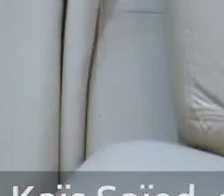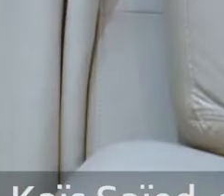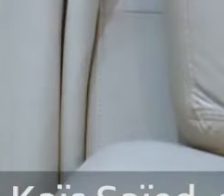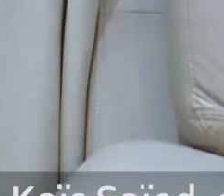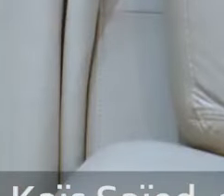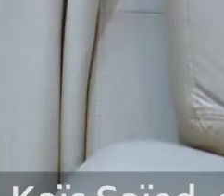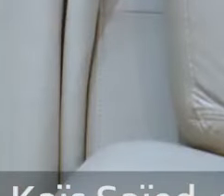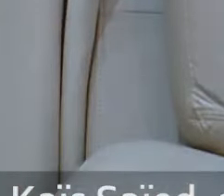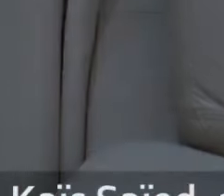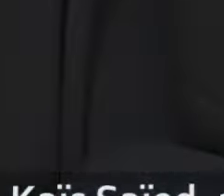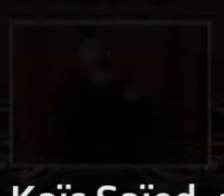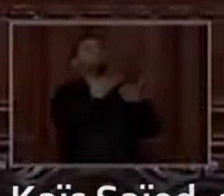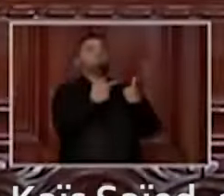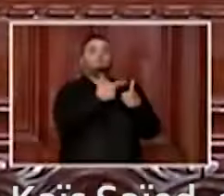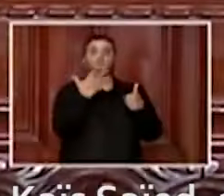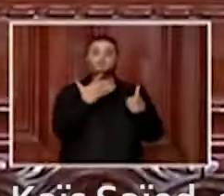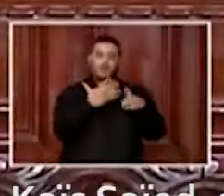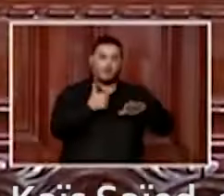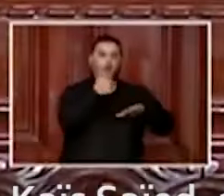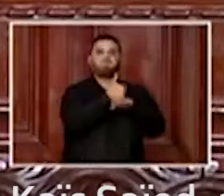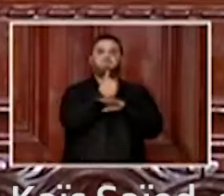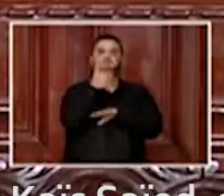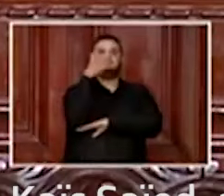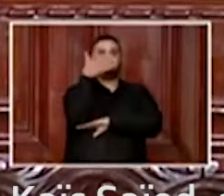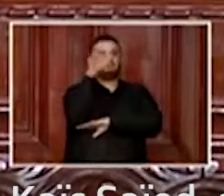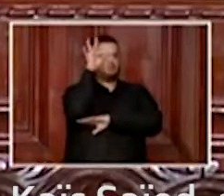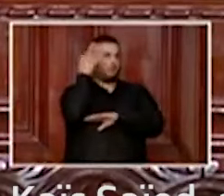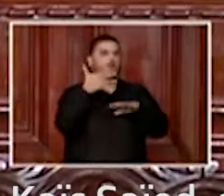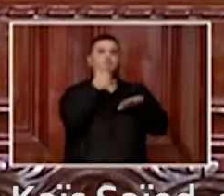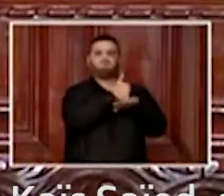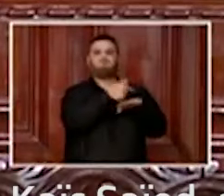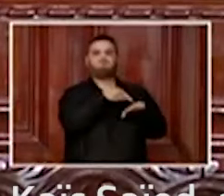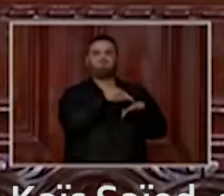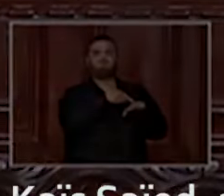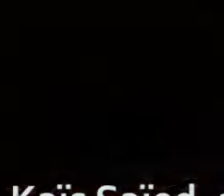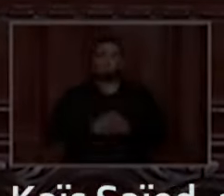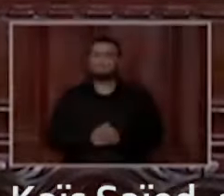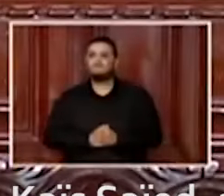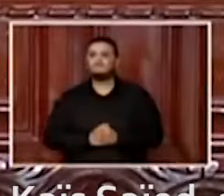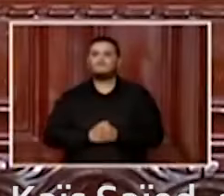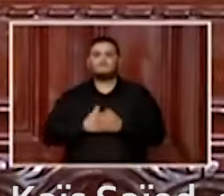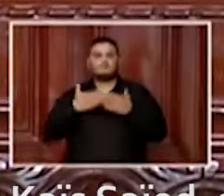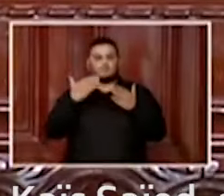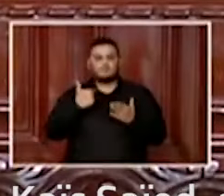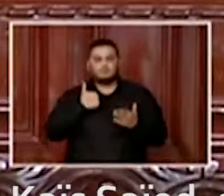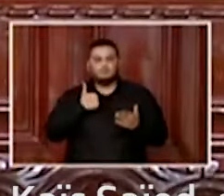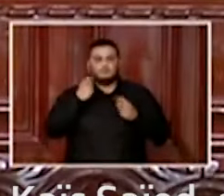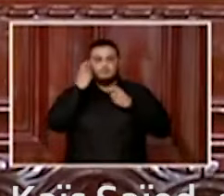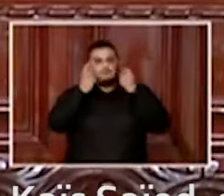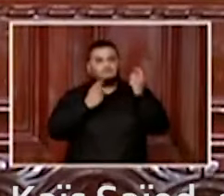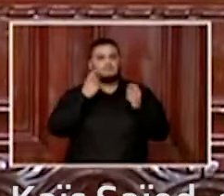عملوه بتاعهم هو لتفجير الدولة. لرئيس الدولة هو أن يكون دائما ساهرا